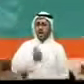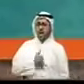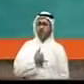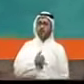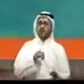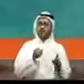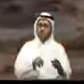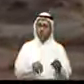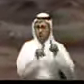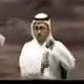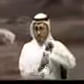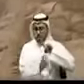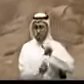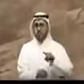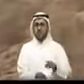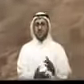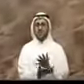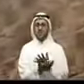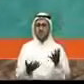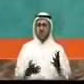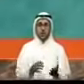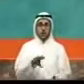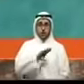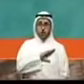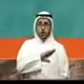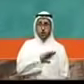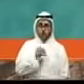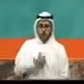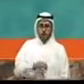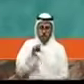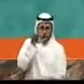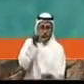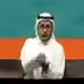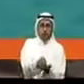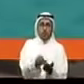بالتزامن مع الغارات الجوية لتحالف دعم الشرعية، الجيش اليمني يسيطر على مواقع